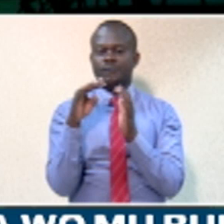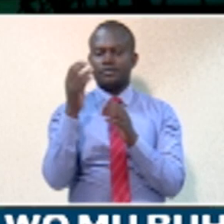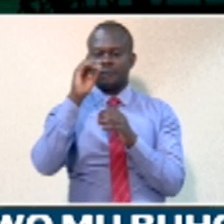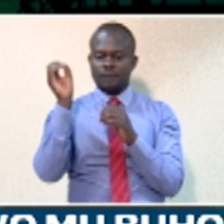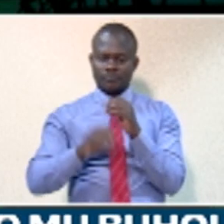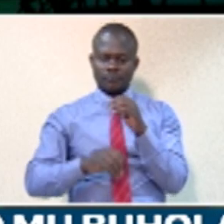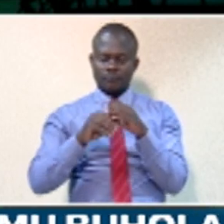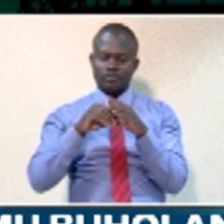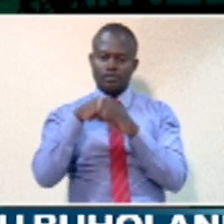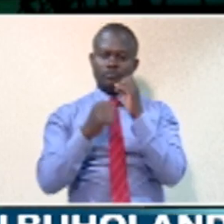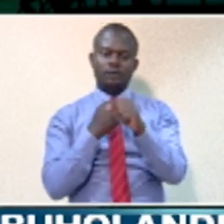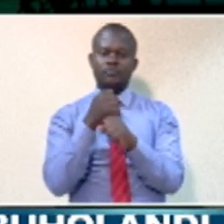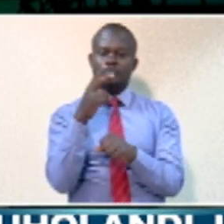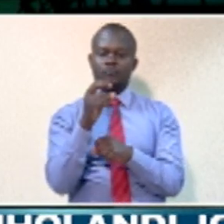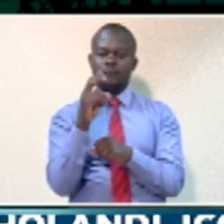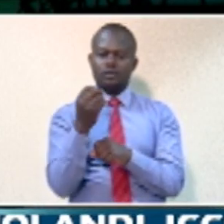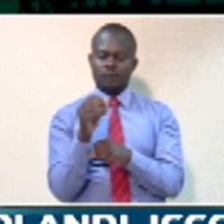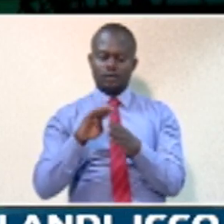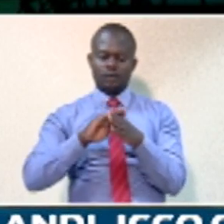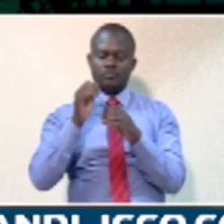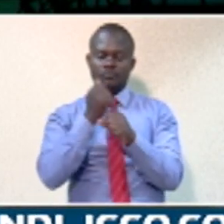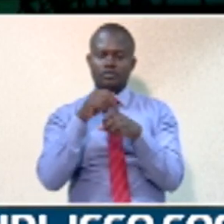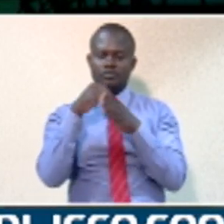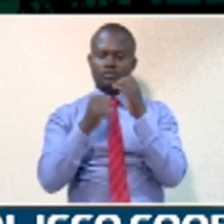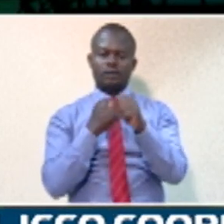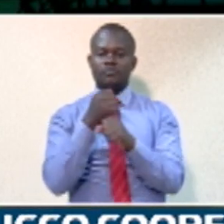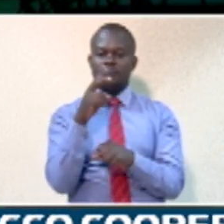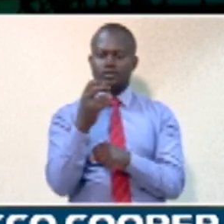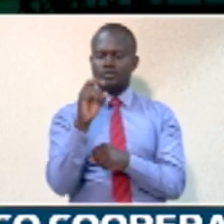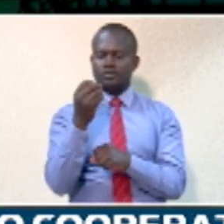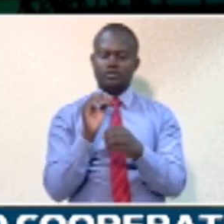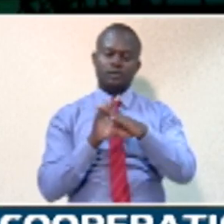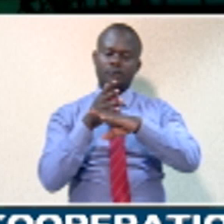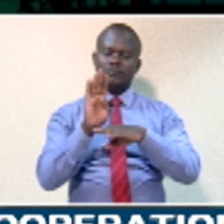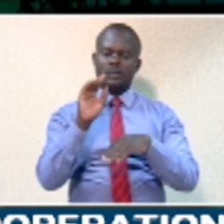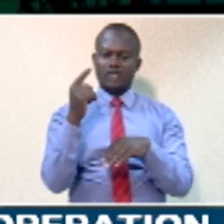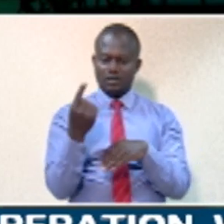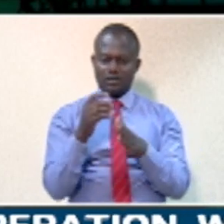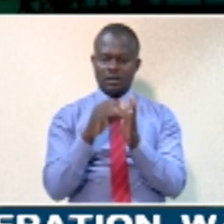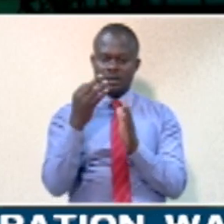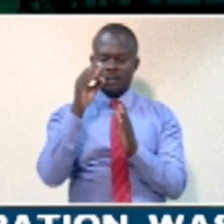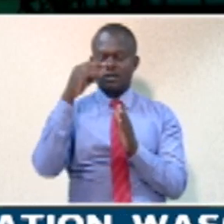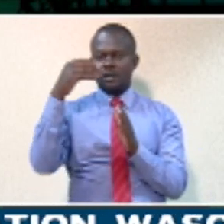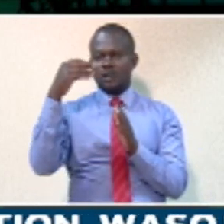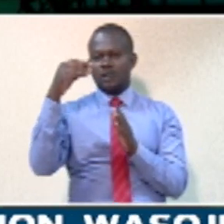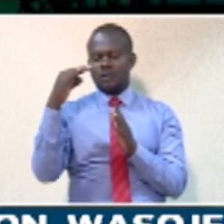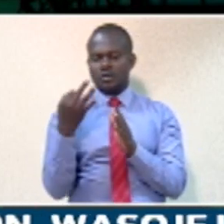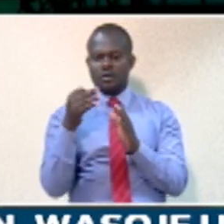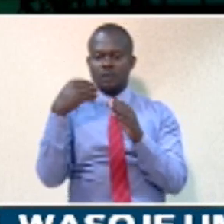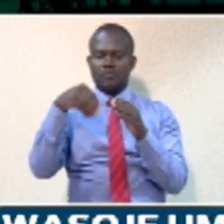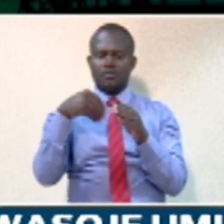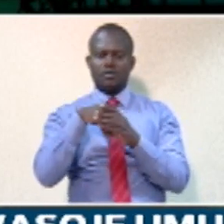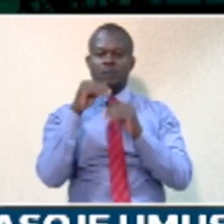muri 2020. Ishoramari ryakozwe mu mwaka wa 2020 ringana na miliyari 1.3 z'amadolari. Urwego